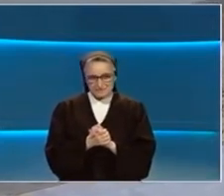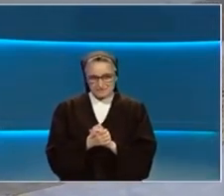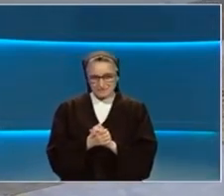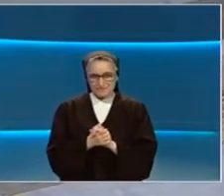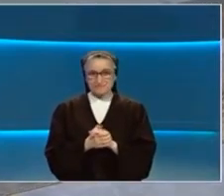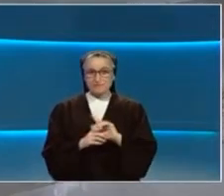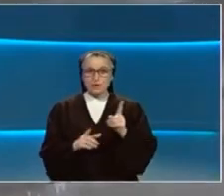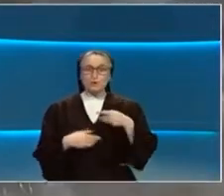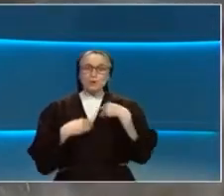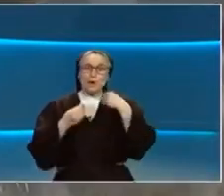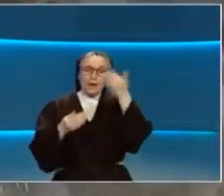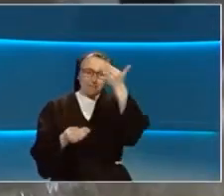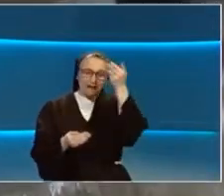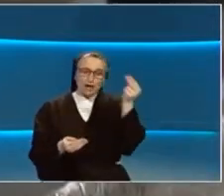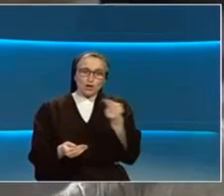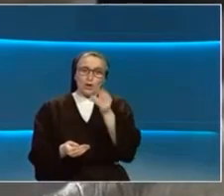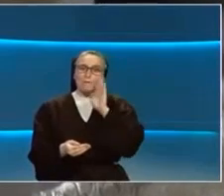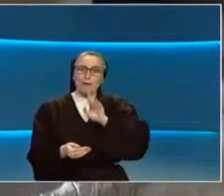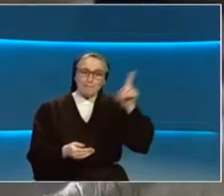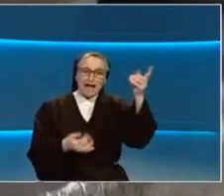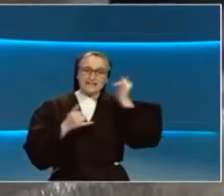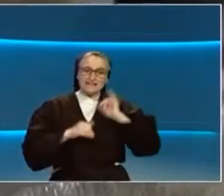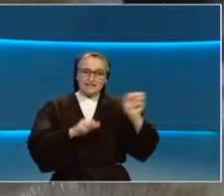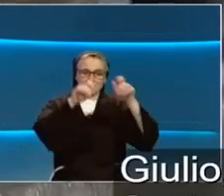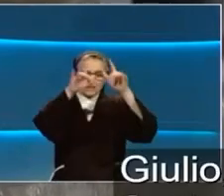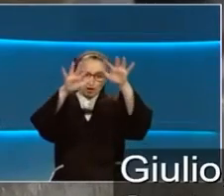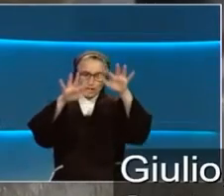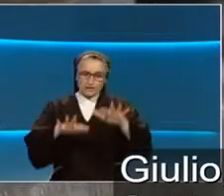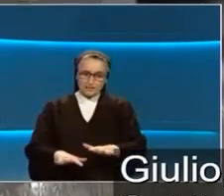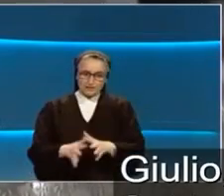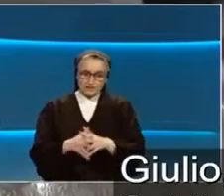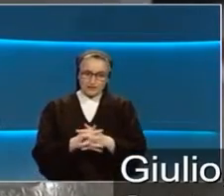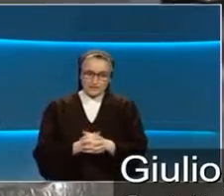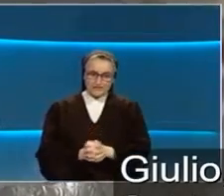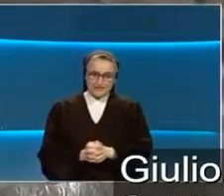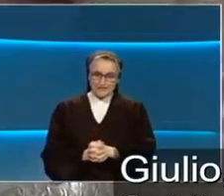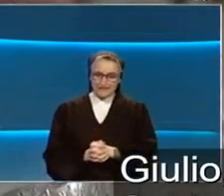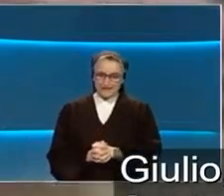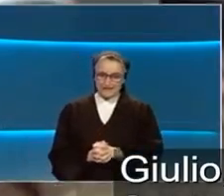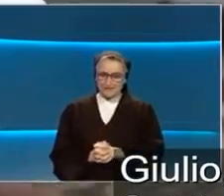Giulio, io ti battezzo nel nome del Padre, del Figlio e dello Spirito Santo.